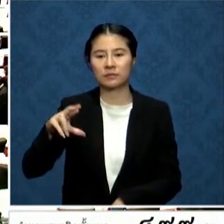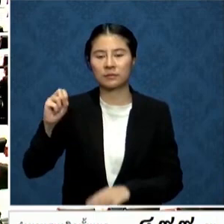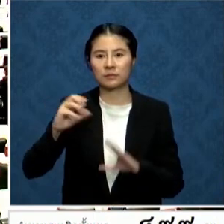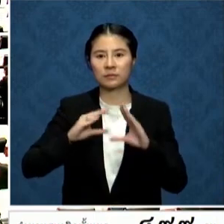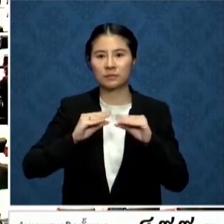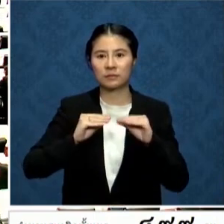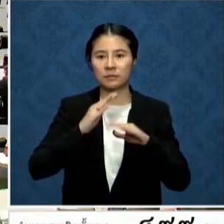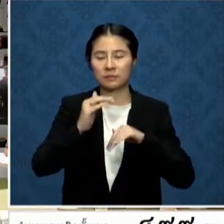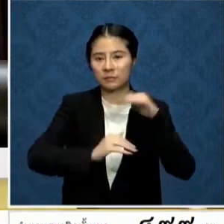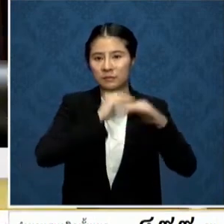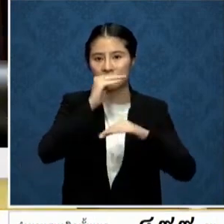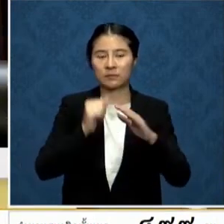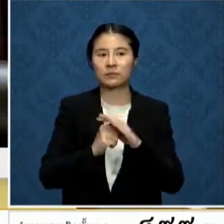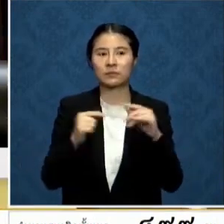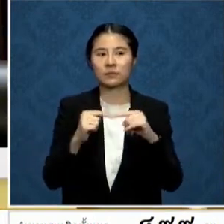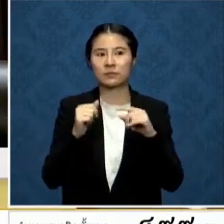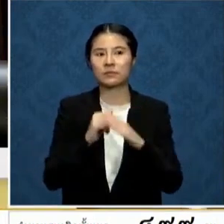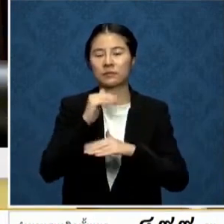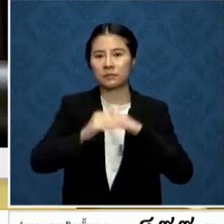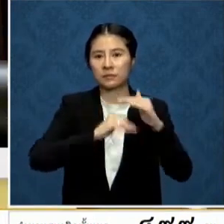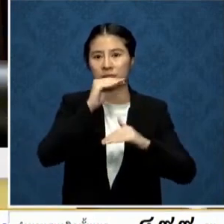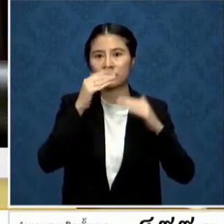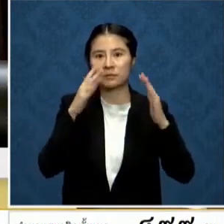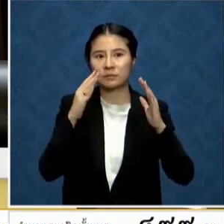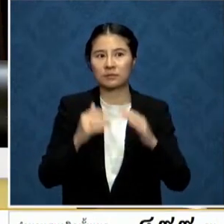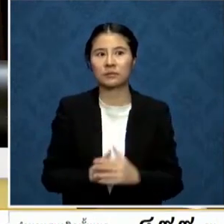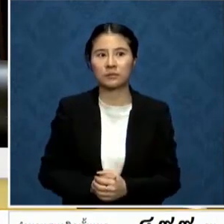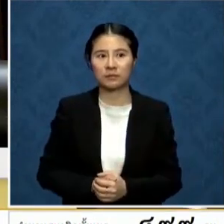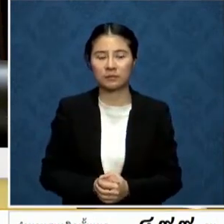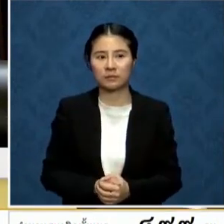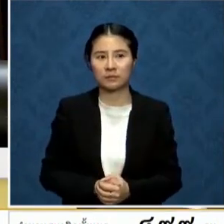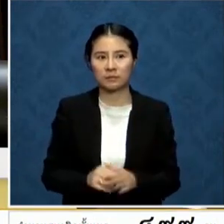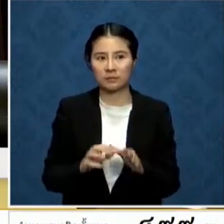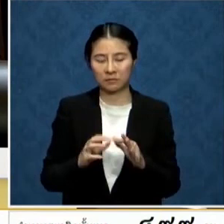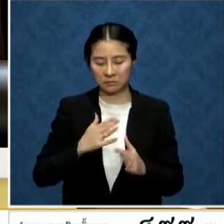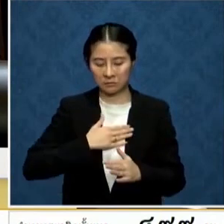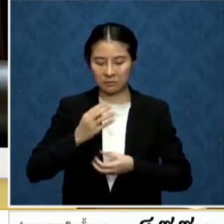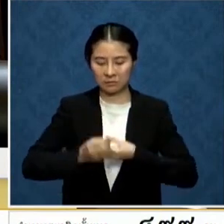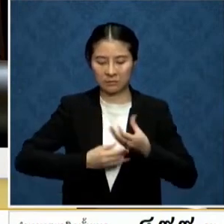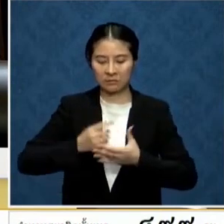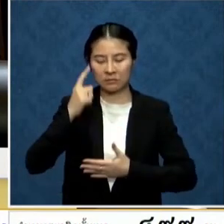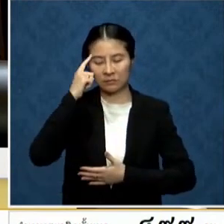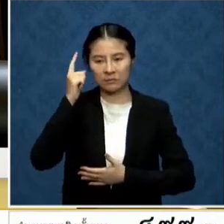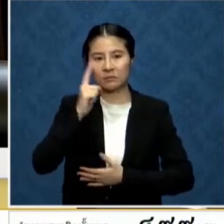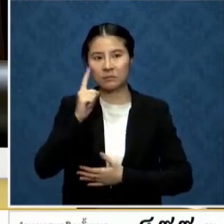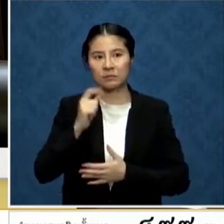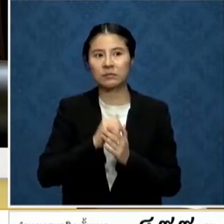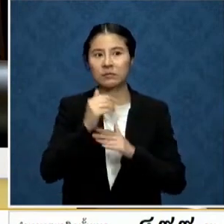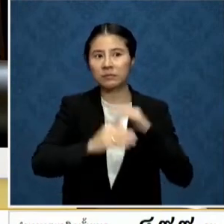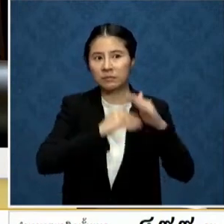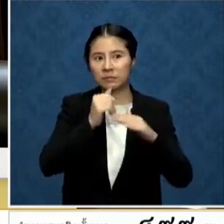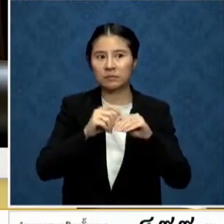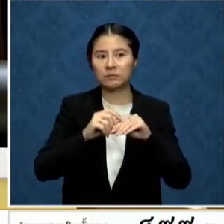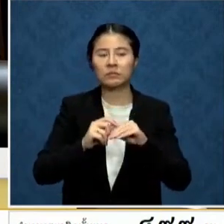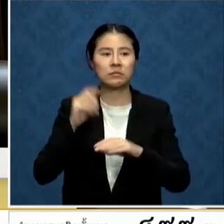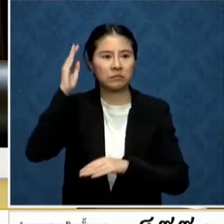ท่านก็บอกว่าอาจจะไม่ใช่ก้าวหน้านะครับเพราะไม่มีชื่ออยู่ในนี้แต่ผมในความเห็นส่วนตัวของผมแล้วไม่ใช่เฉพาะก้าวหน้าแต่ก้าวไกล